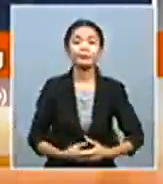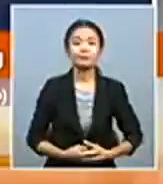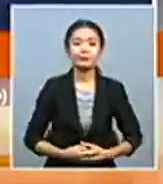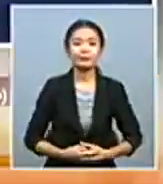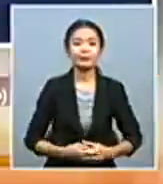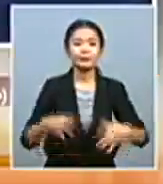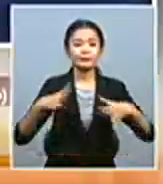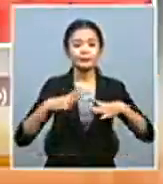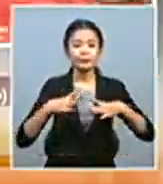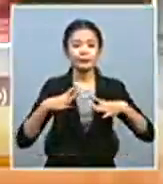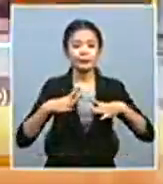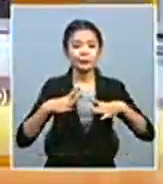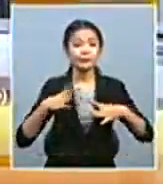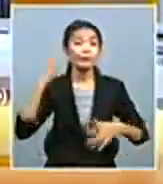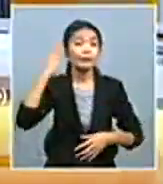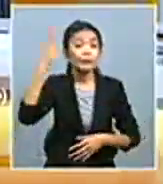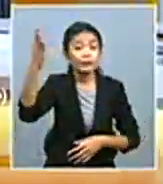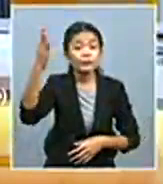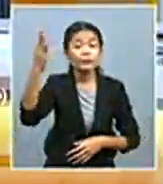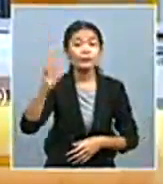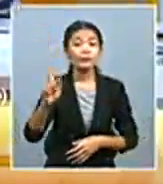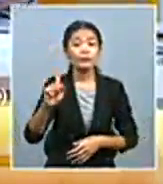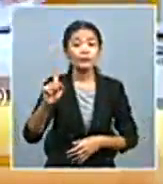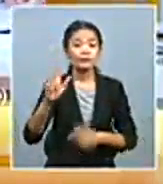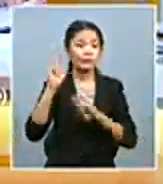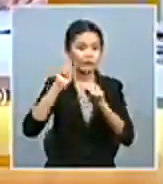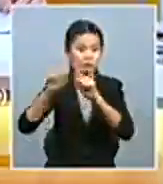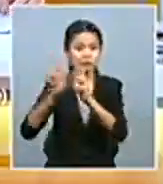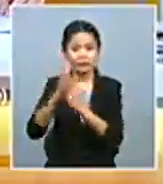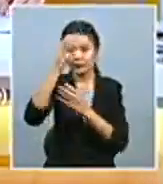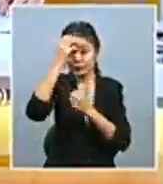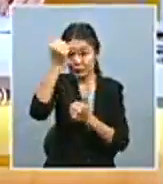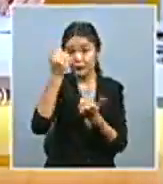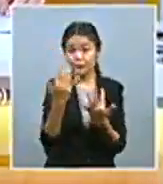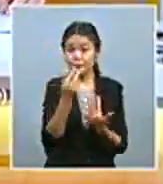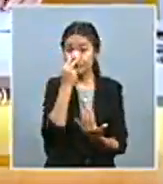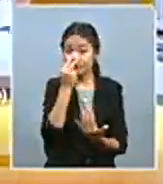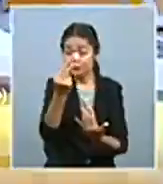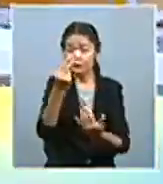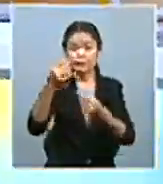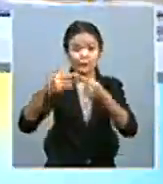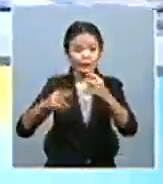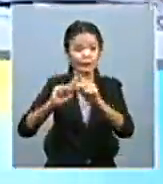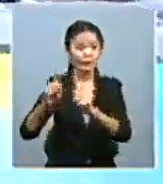เดี๋ยวเราไปพักกันสักครู่นะคะคุณผู้ชมช่วงหน้ามีเรื่องราวข่าวสารที่น่าสนใจให้ติดตามอีกหลายเรื่องเลยค่ะเรื่องราวเสาร์อาทิตย์ค่ะ